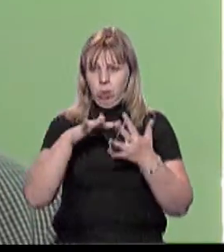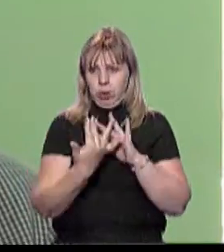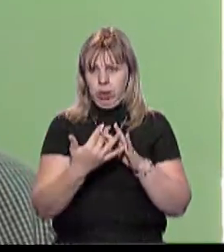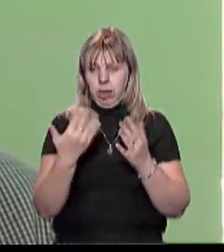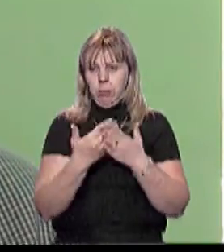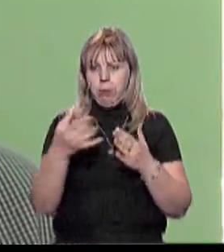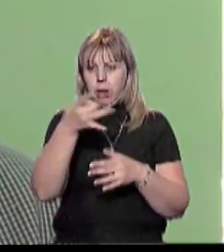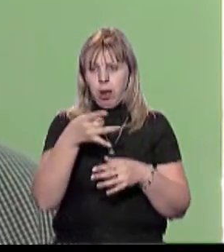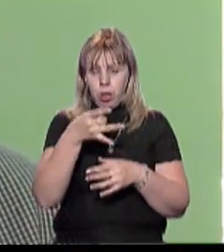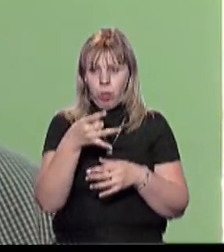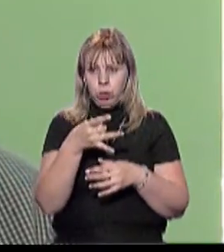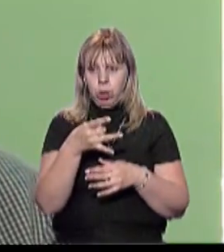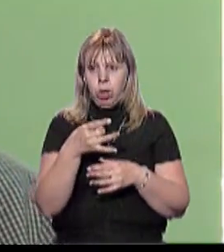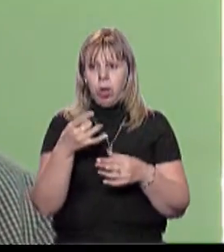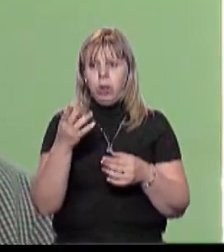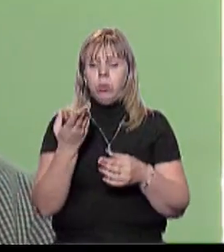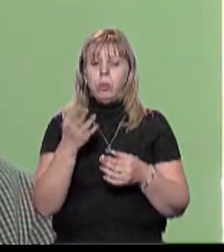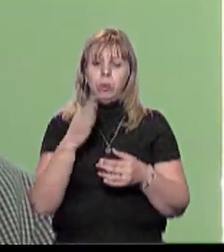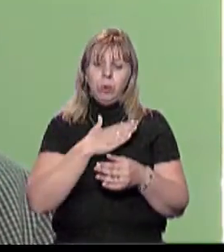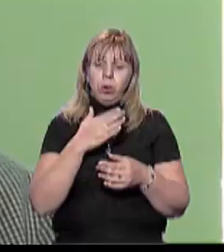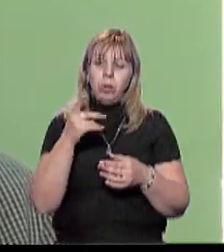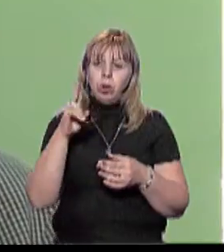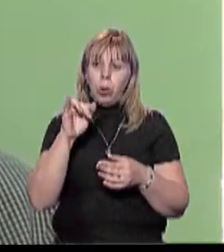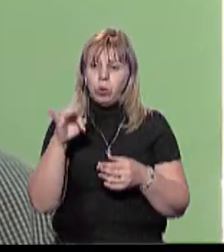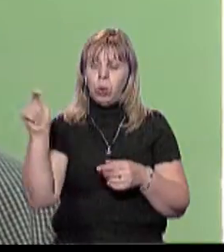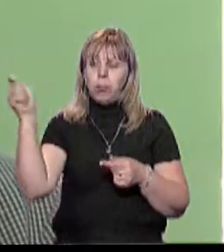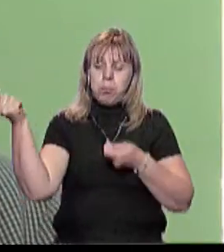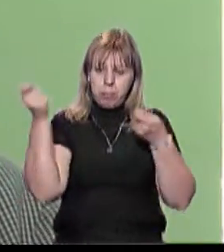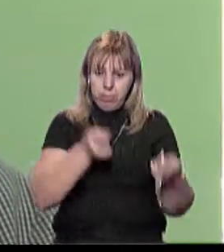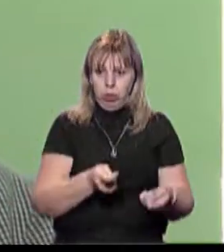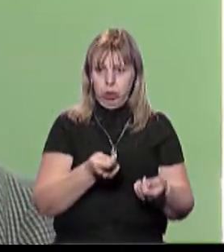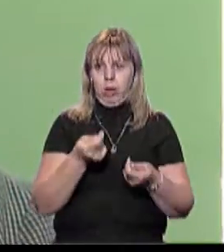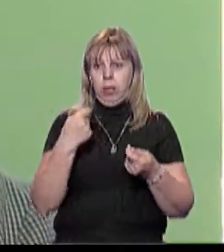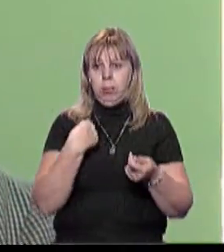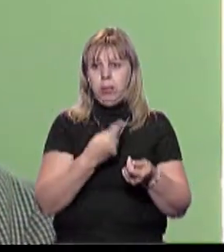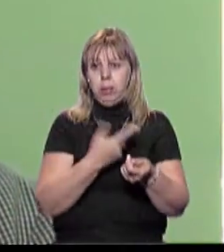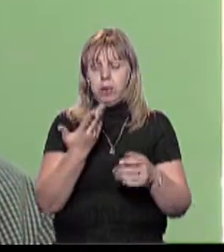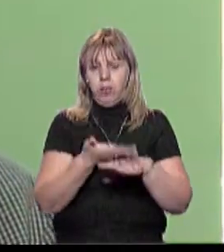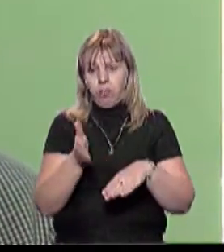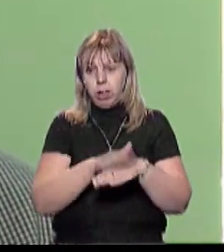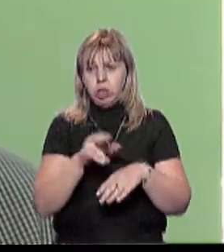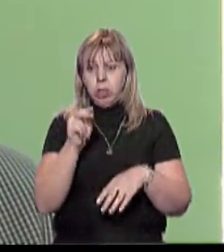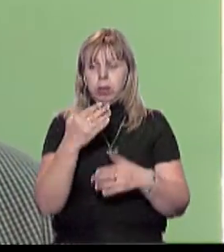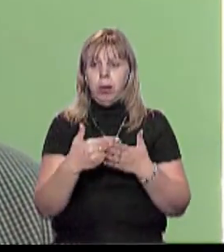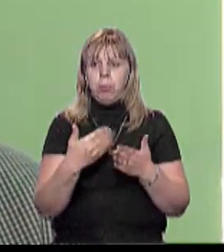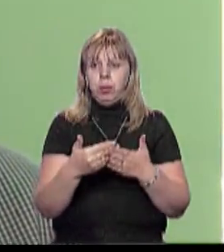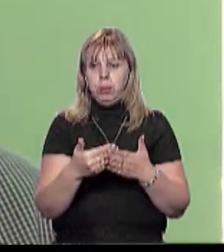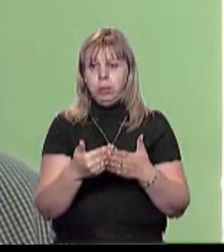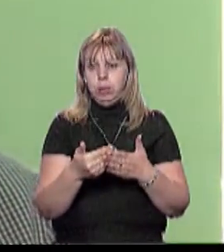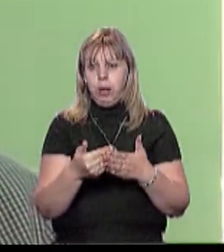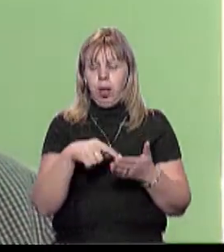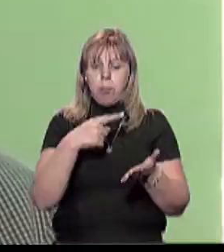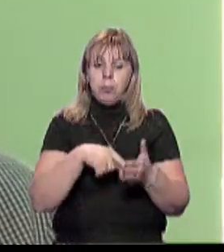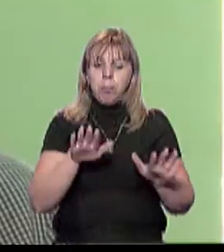скажімо, з районів, ну, донорів привозять, забезпечують, ну, бо то набагато важче, ніж, допустимо,